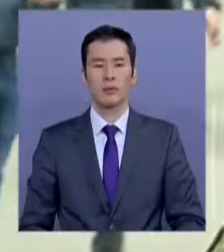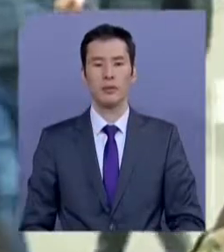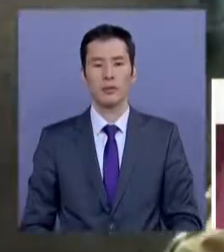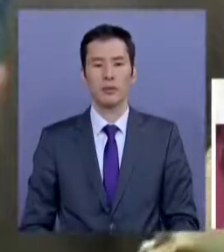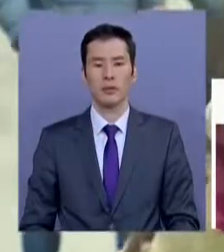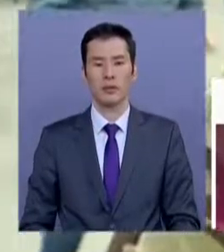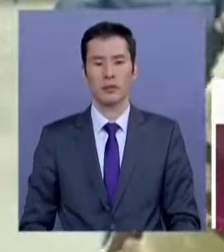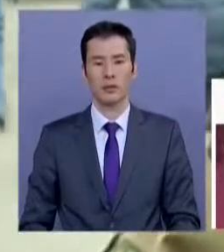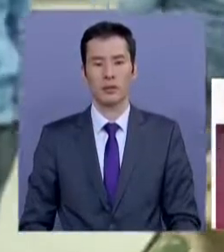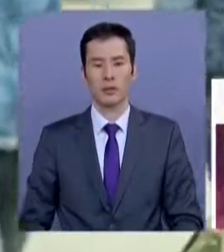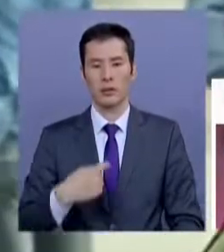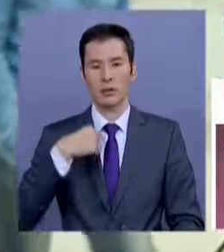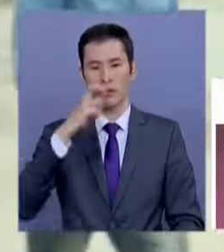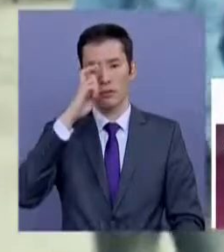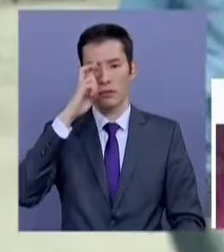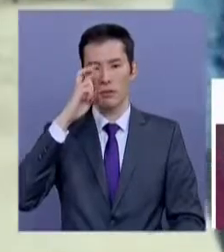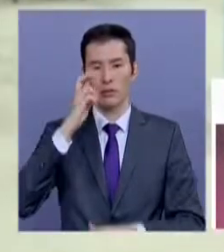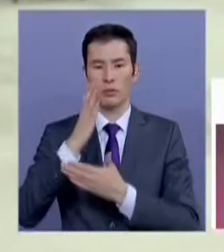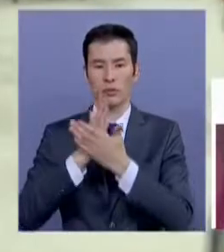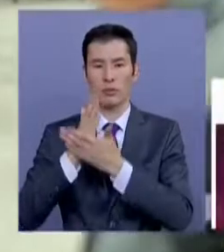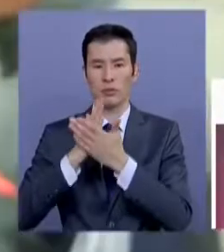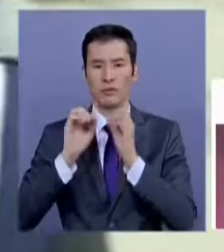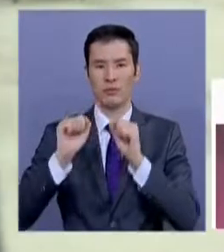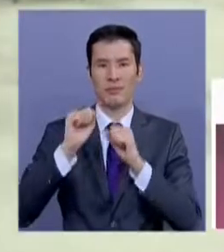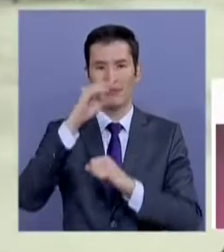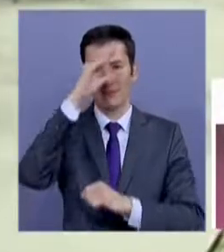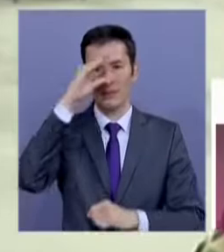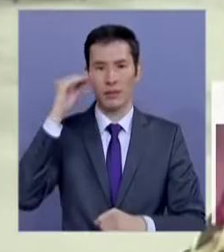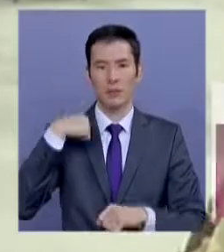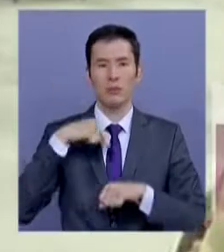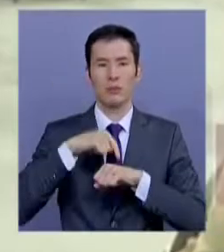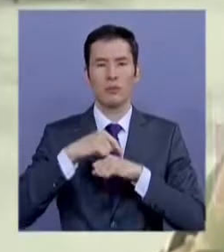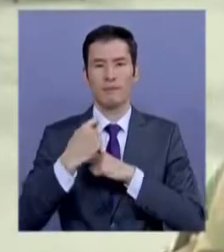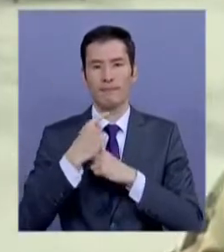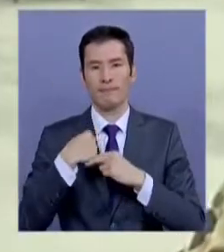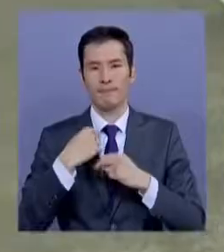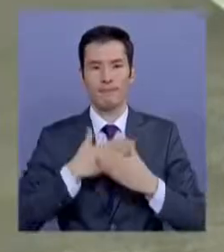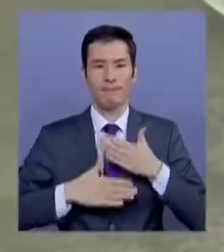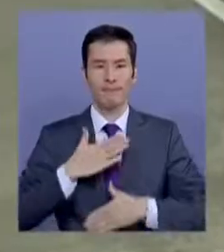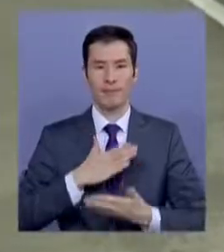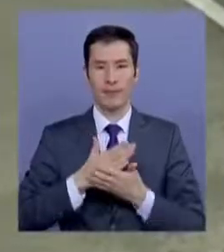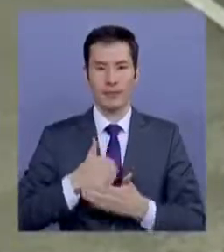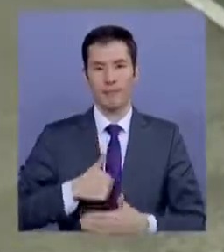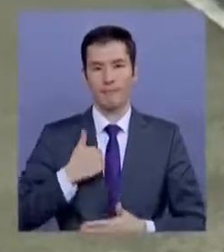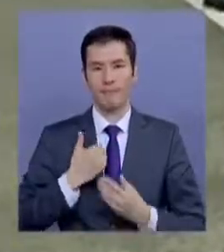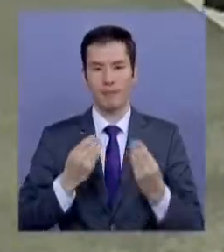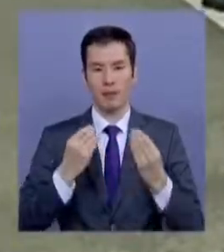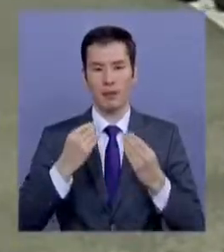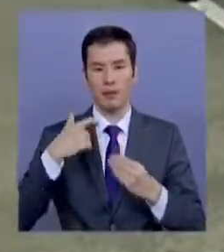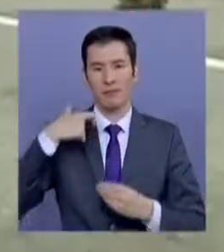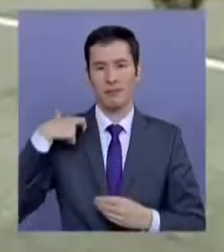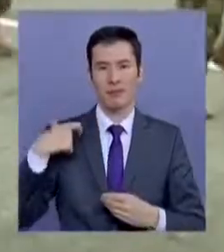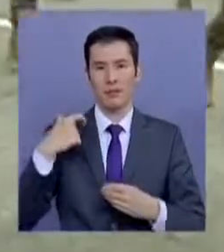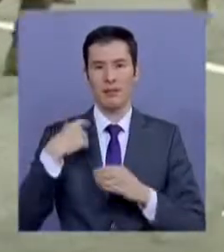осы мемлекеттік күзетте қызмет еткен әскери борышымды өтеп жүргеніме өте қуаныштымын. Мақтан тұтамын. Командирлерімнің